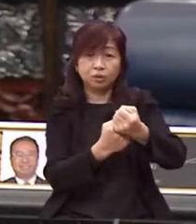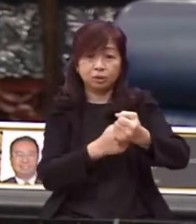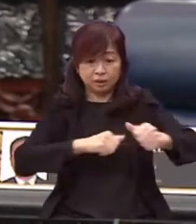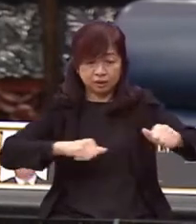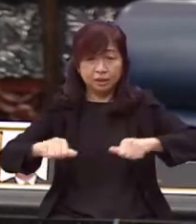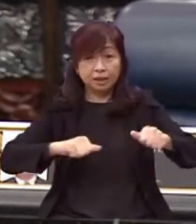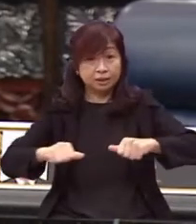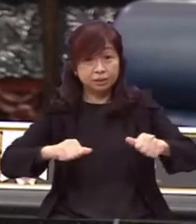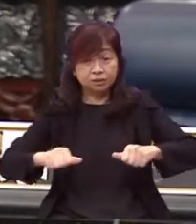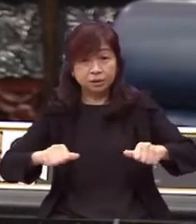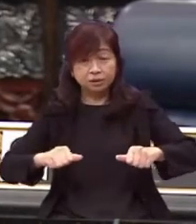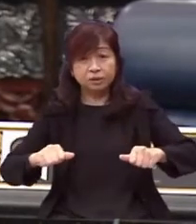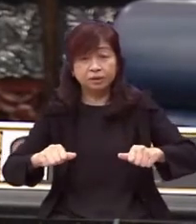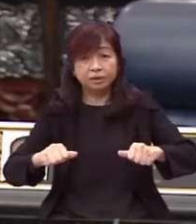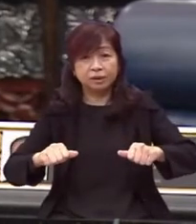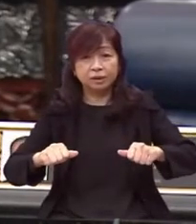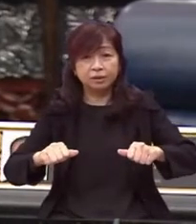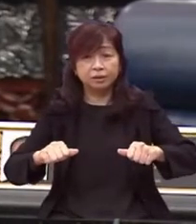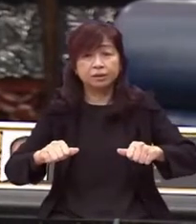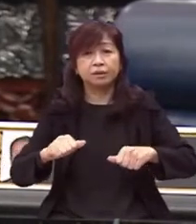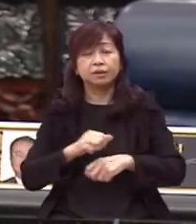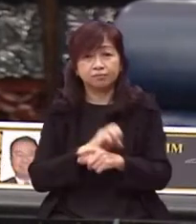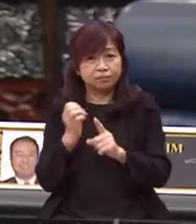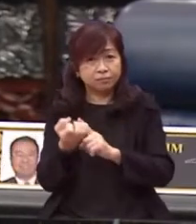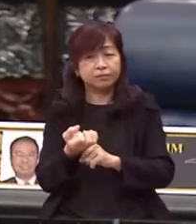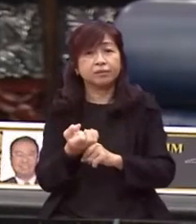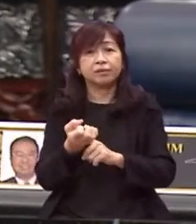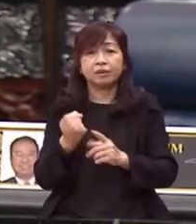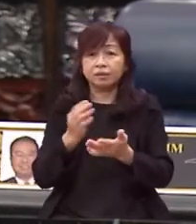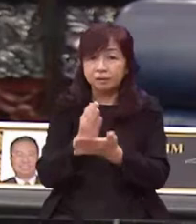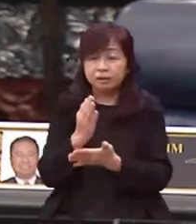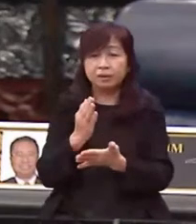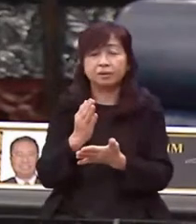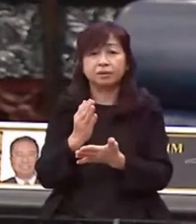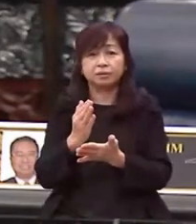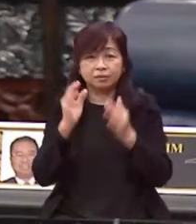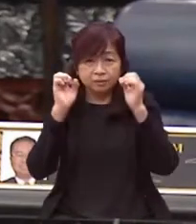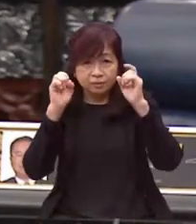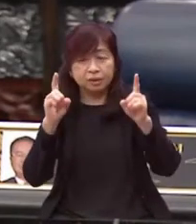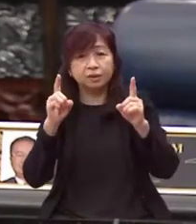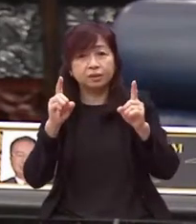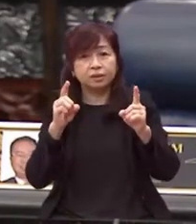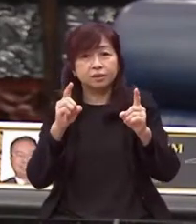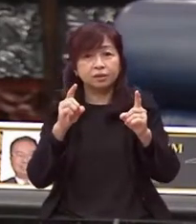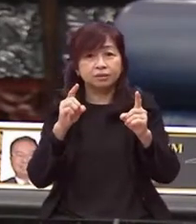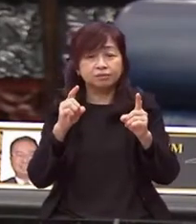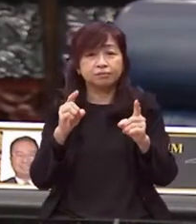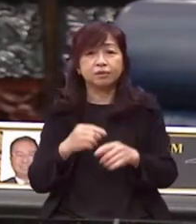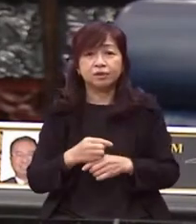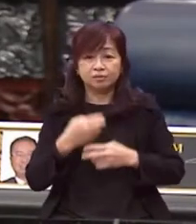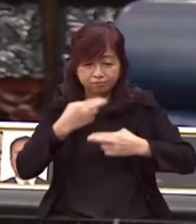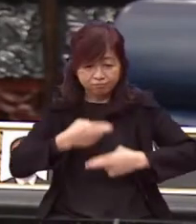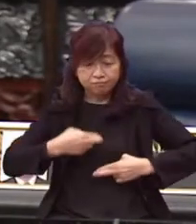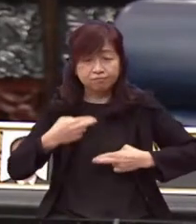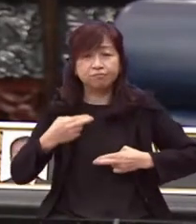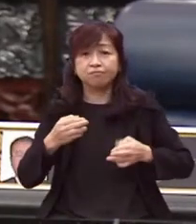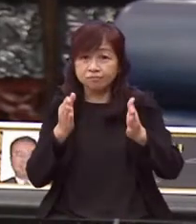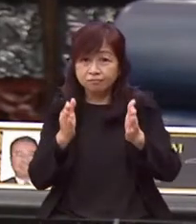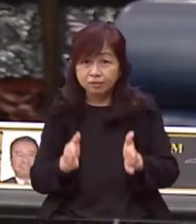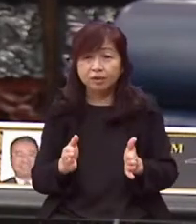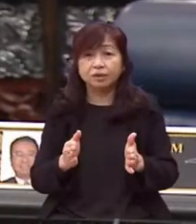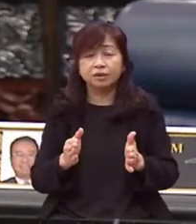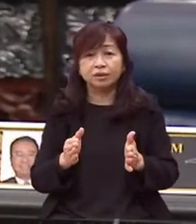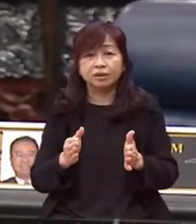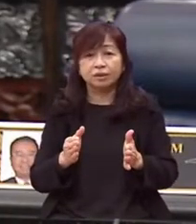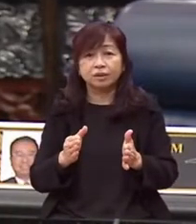activity konservasi sebagai hak pendidikan dan kesetaraan awam sebagai ruang rekreasi rakyat sebagai hak Penyelidikan dan pembelajaran